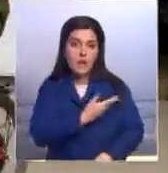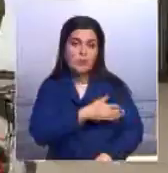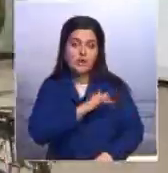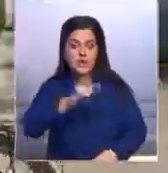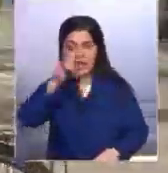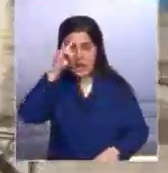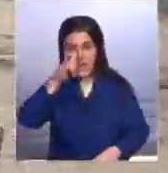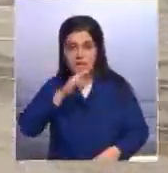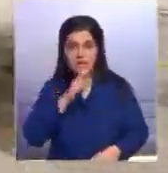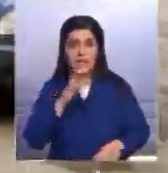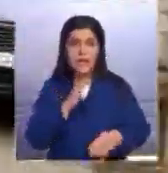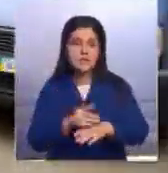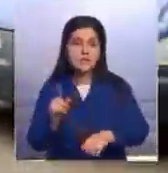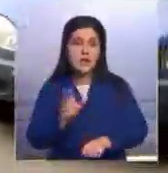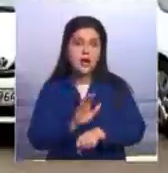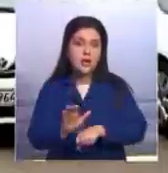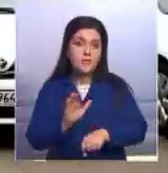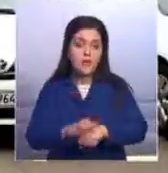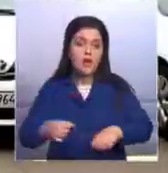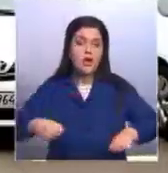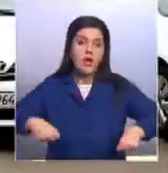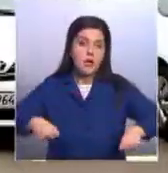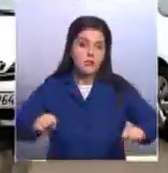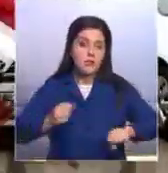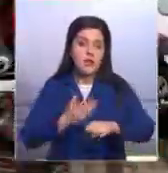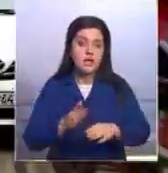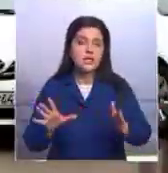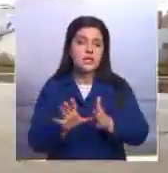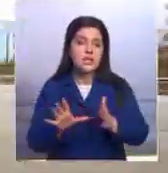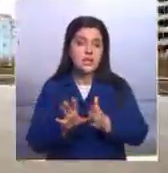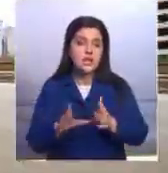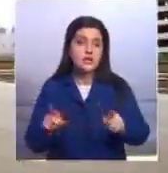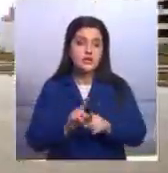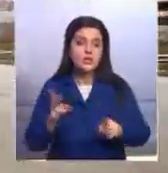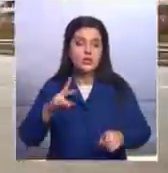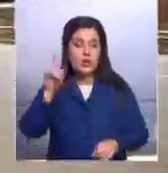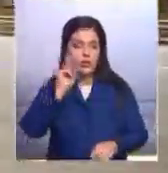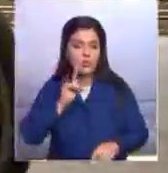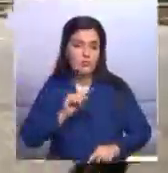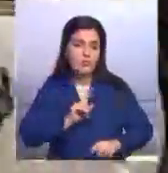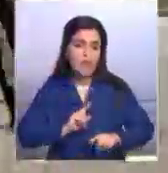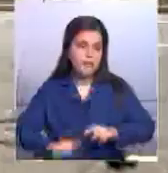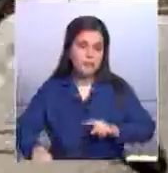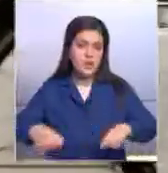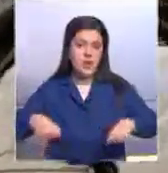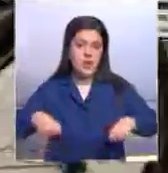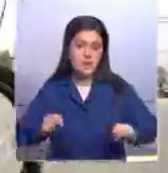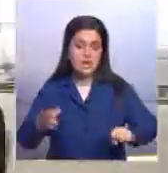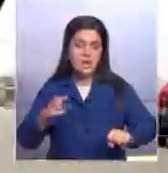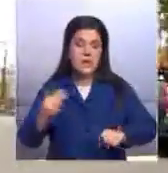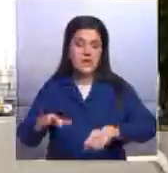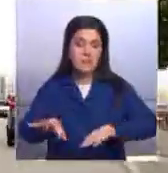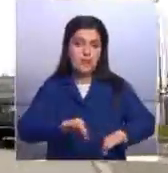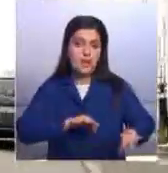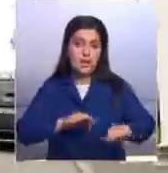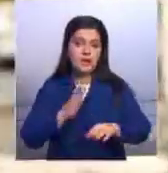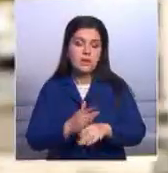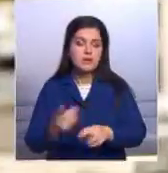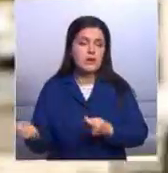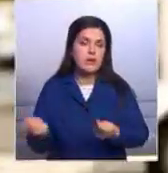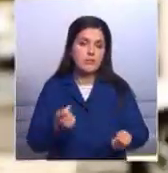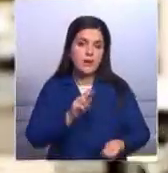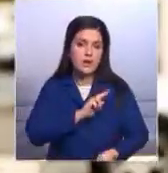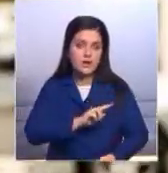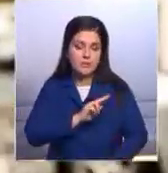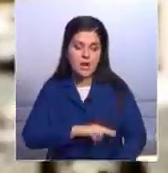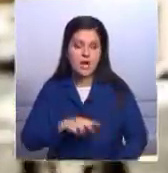Казахстана. Производить электровелосипеды разработчиков заставила необходимость. Нужен был удобный и быстрый транспорт для их проекта – службы курьерской доставки.